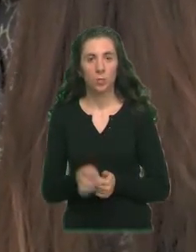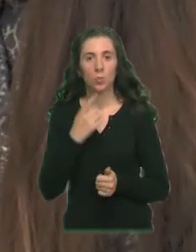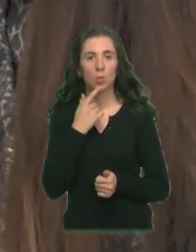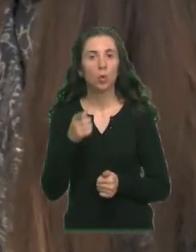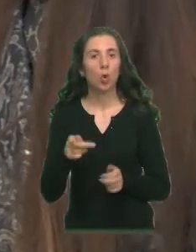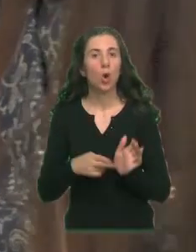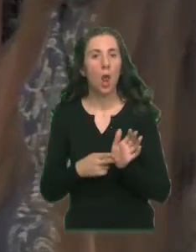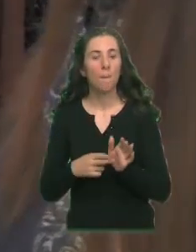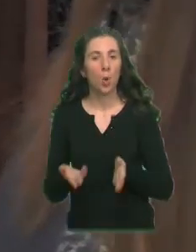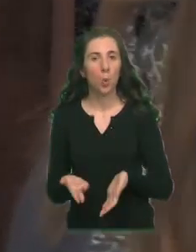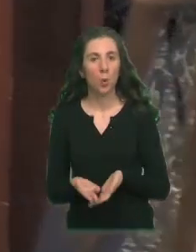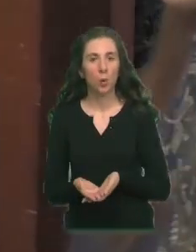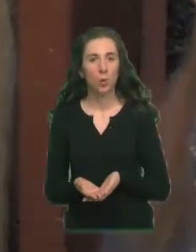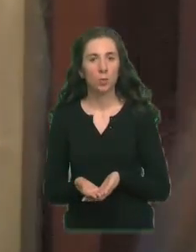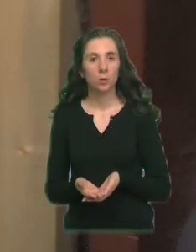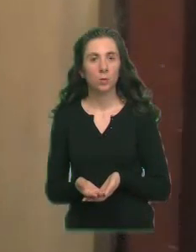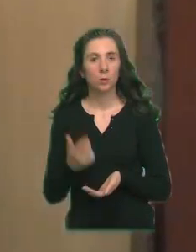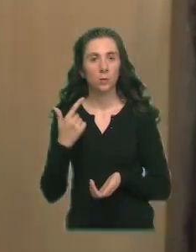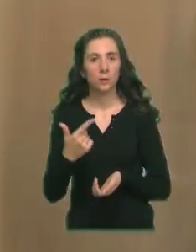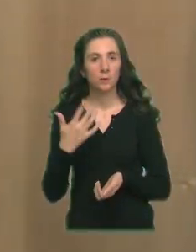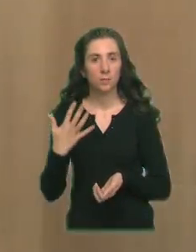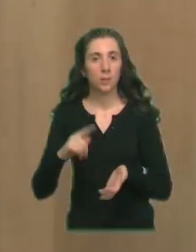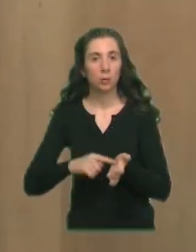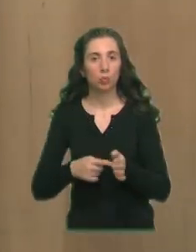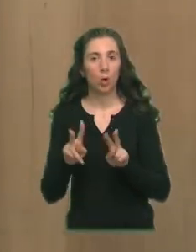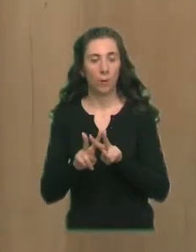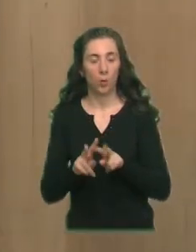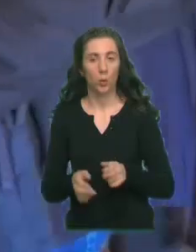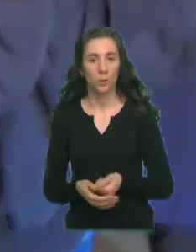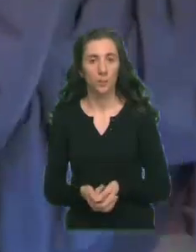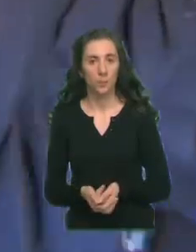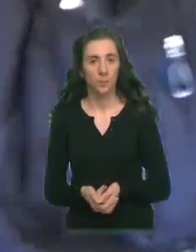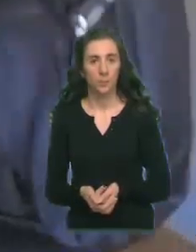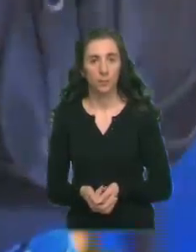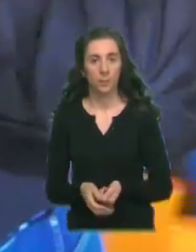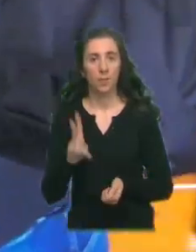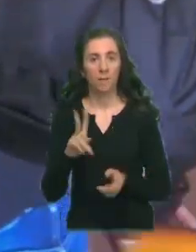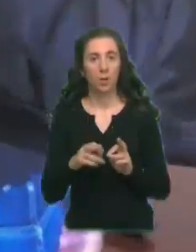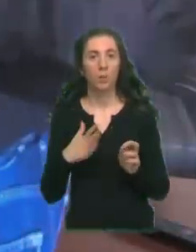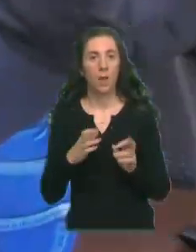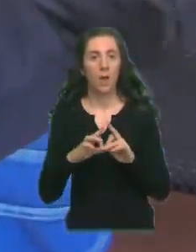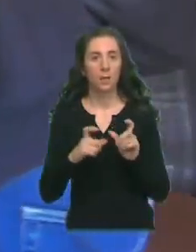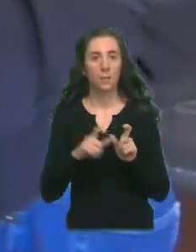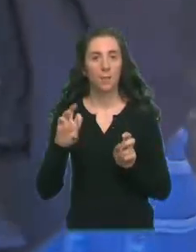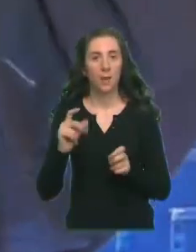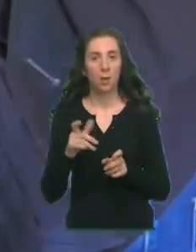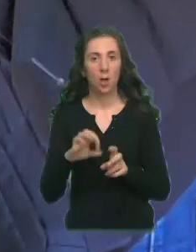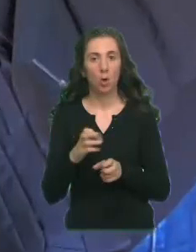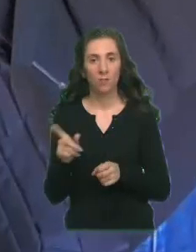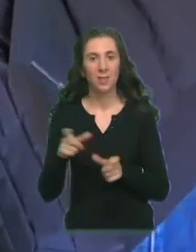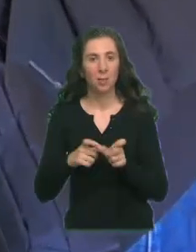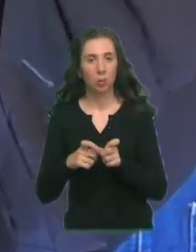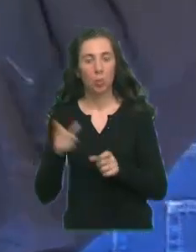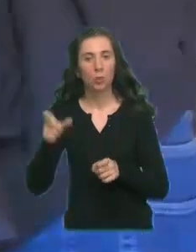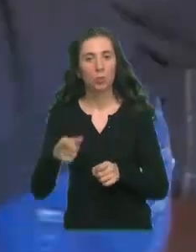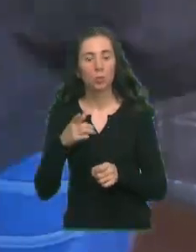Koji je to napon? Kako mislimo, 25.000 volti. Vlado ima Aspergerov sindrom. Osobe s